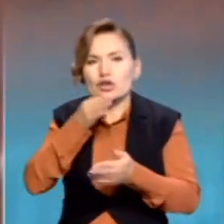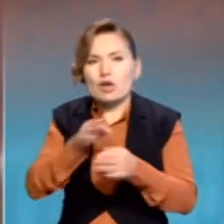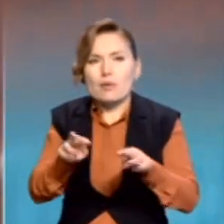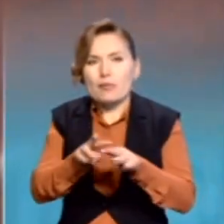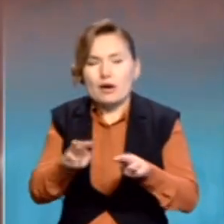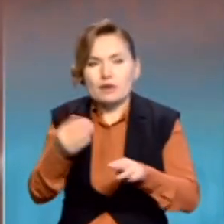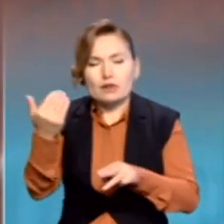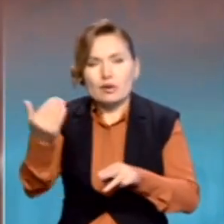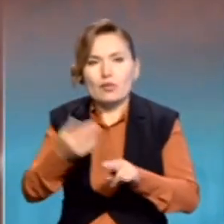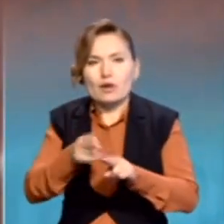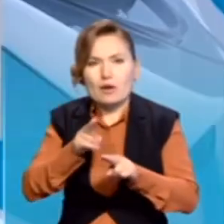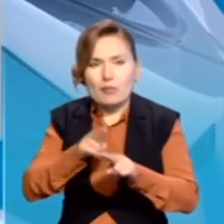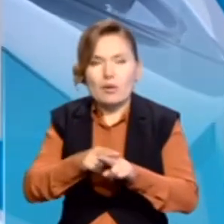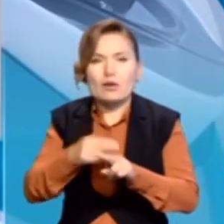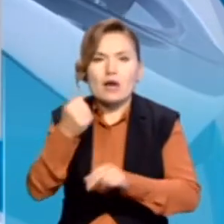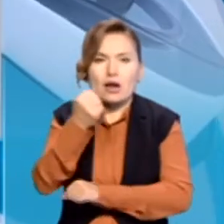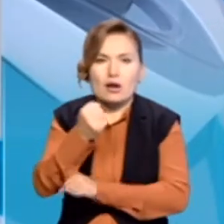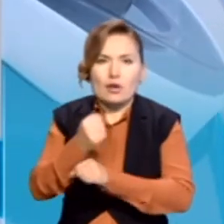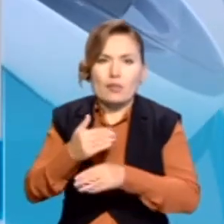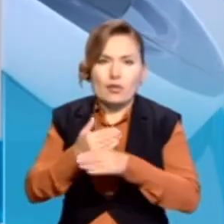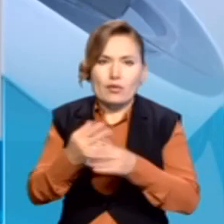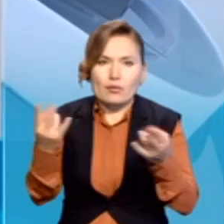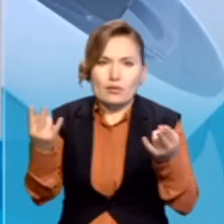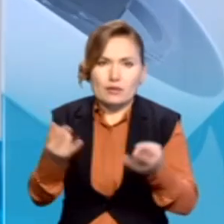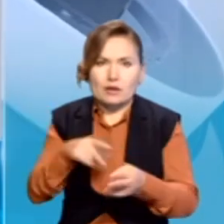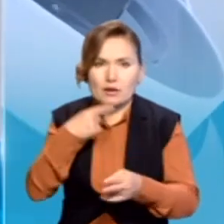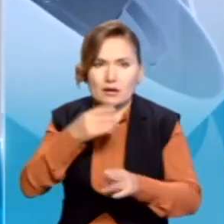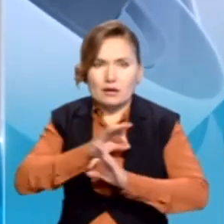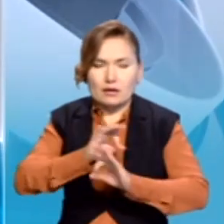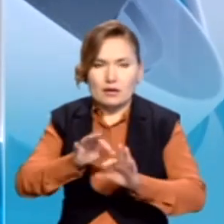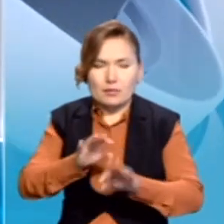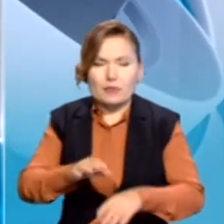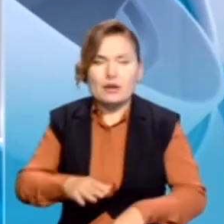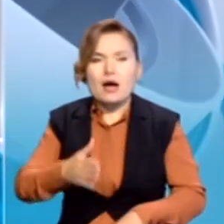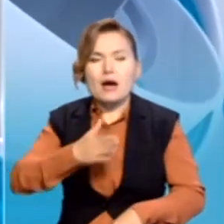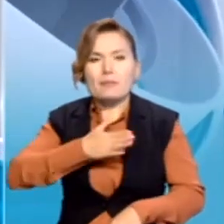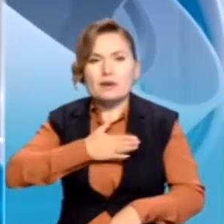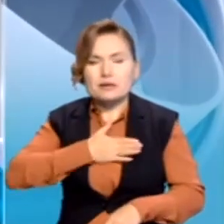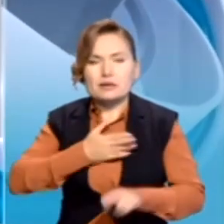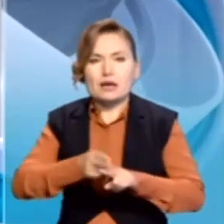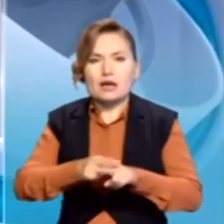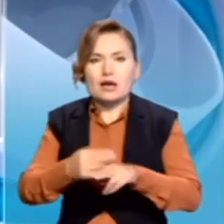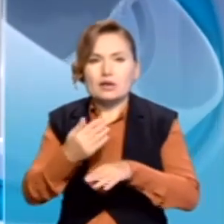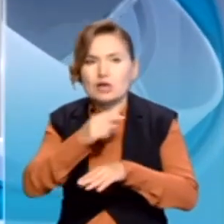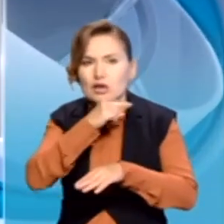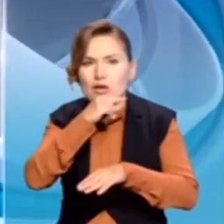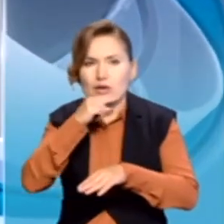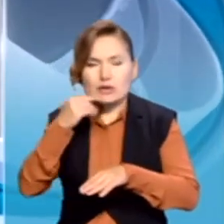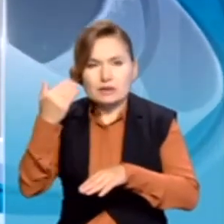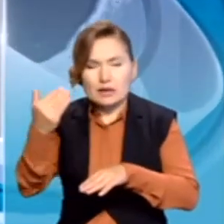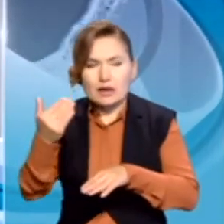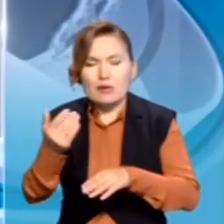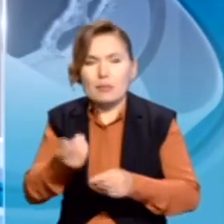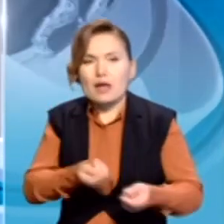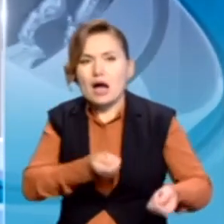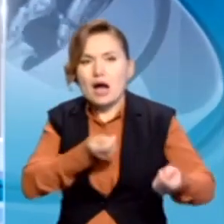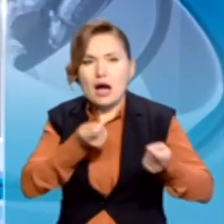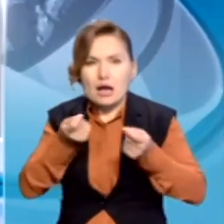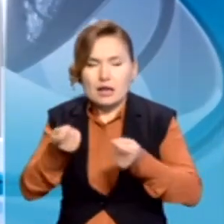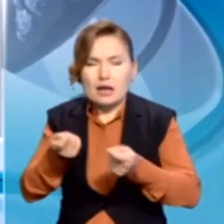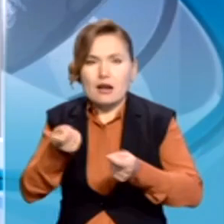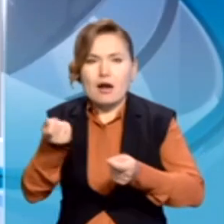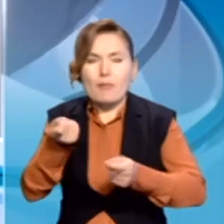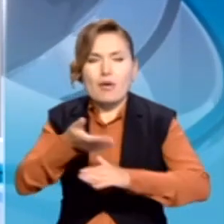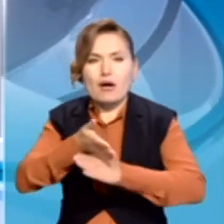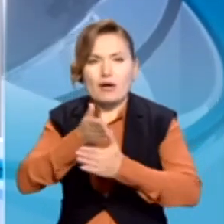шаруалардың ұсынысы орынды дейді. Бұның ең негізгі себебі болып, бізге импортталатын бидай көлемінің тіркеуден тыс